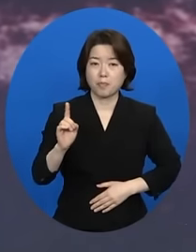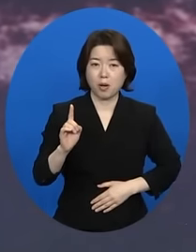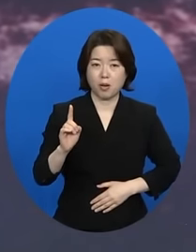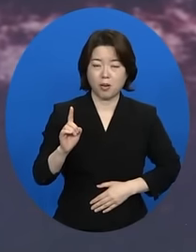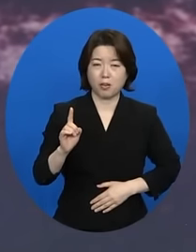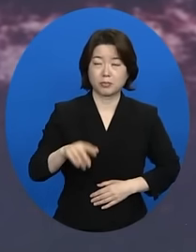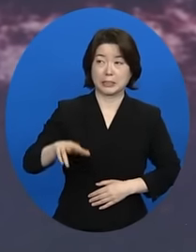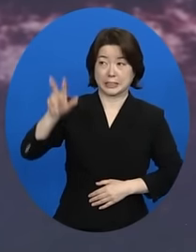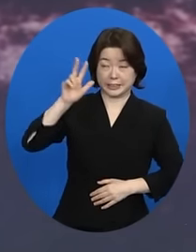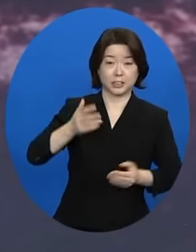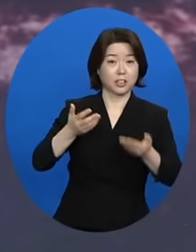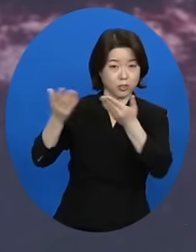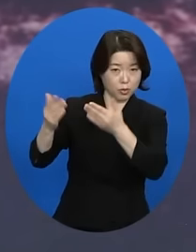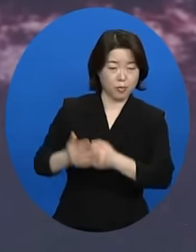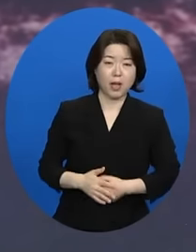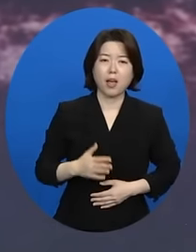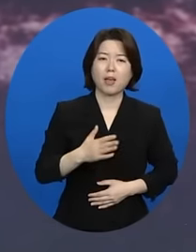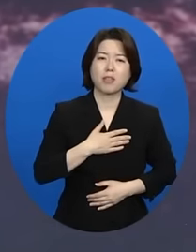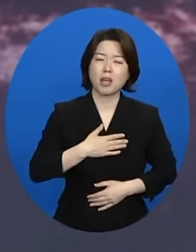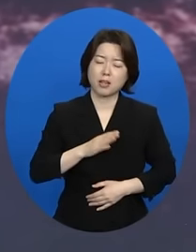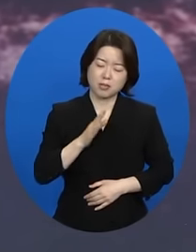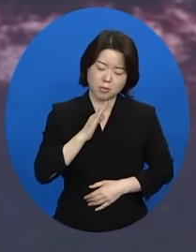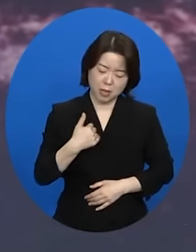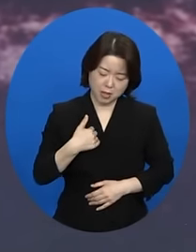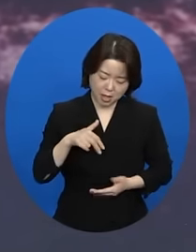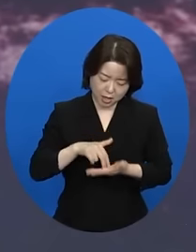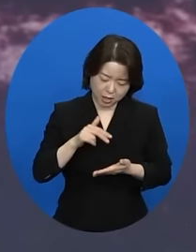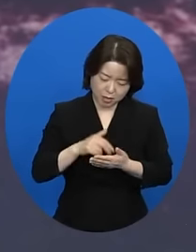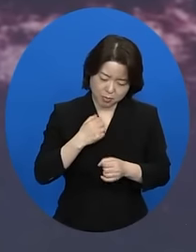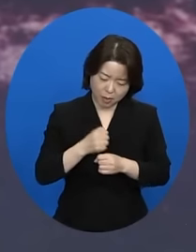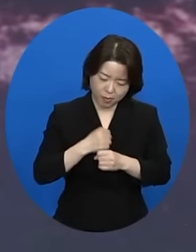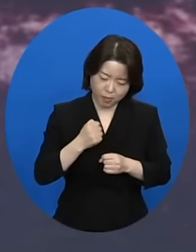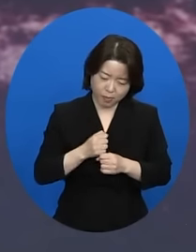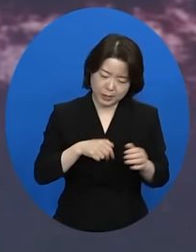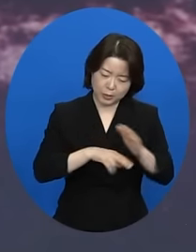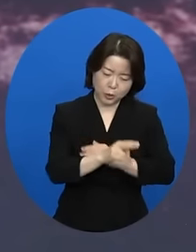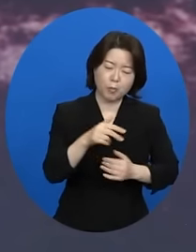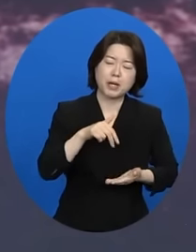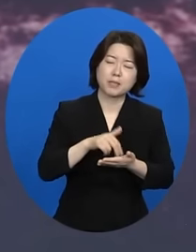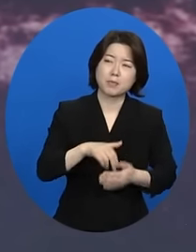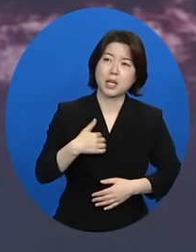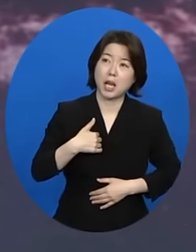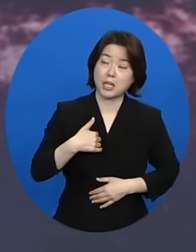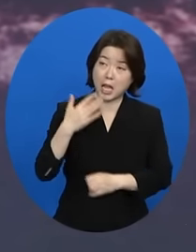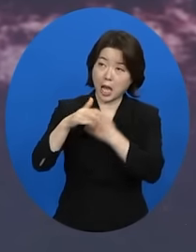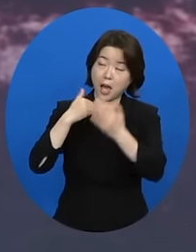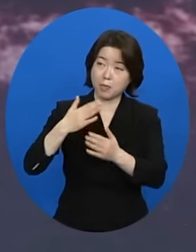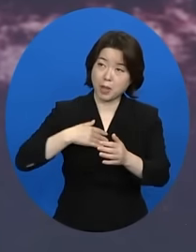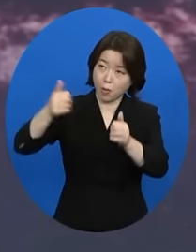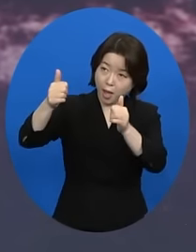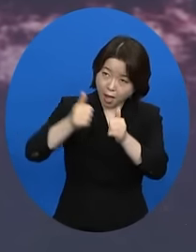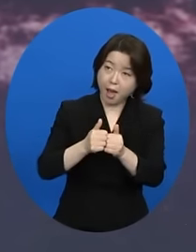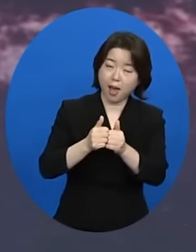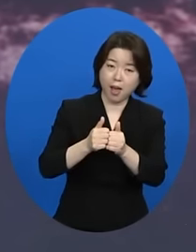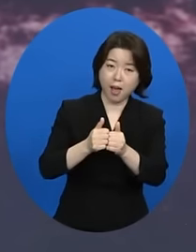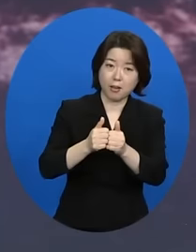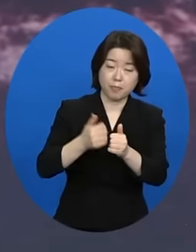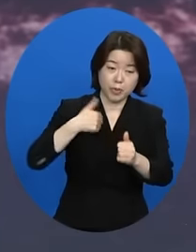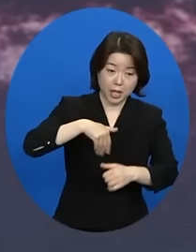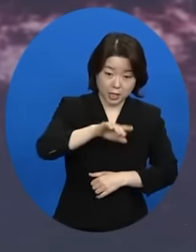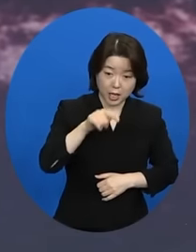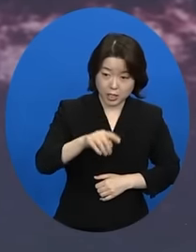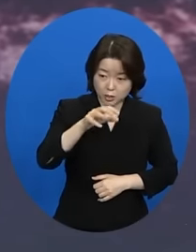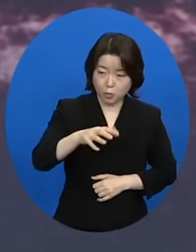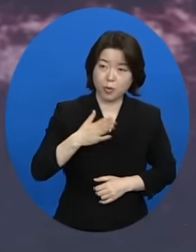사실 했어요. 하나님, 제가 너무나 지금 어려운 형편에 있는 도망자 신세입니다. 근데 하나님이 저와 함께 해주셔서 제가 가는 이 길에서